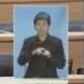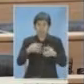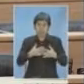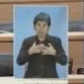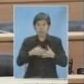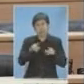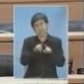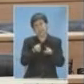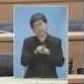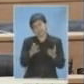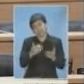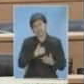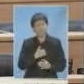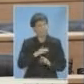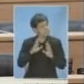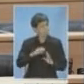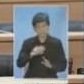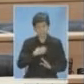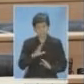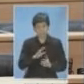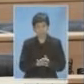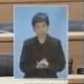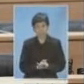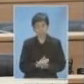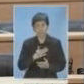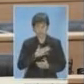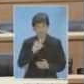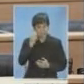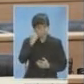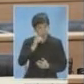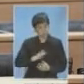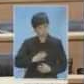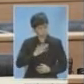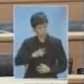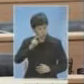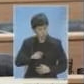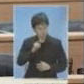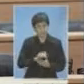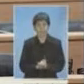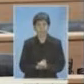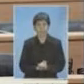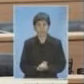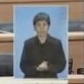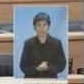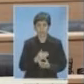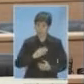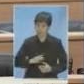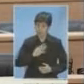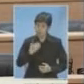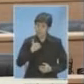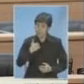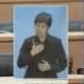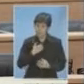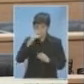านใช่หรือเปล่าครับผมไม่ได้อยากให้เป็นอย่างนั้นนะครับผมคิดว่าเราต้องมีศักดิ์ศรีมากกว่านี้เรามีศักดิ์ศรีไหมครับต